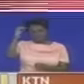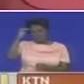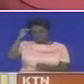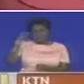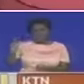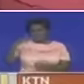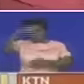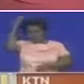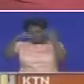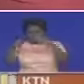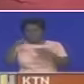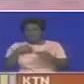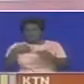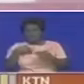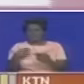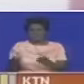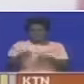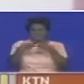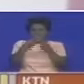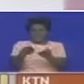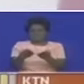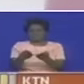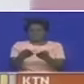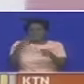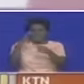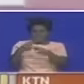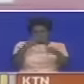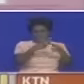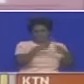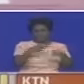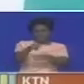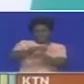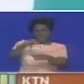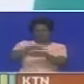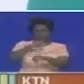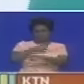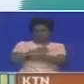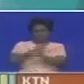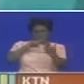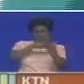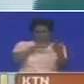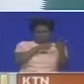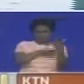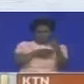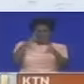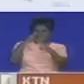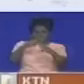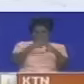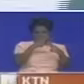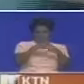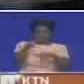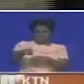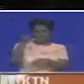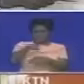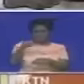Jacob Kaimenyi alikuwa na shughuli ya kuwapa wakuu wa shule za sekondari za daraja la taifa mijalada iliyobeba orodha ya wanafunzi waliochaguliwa kujiunga